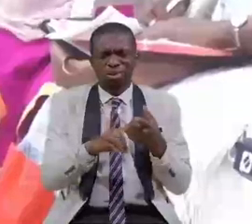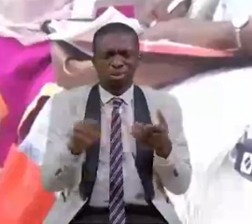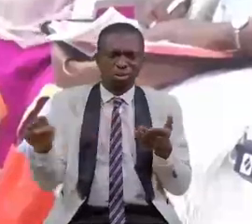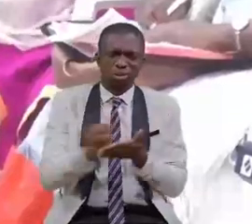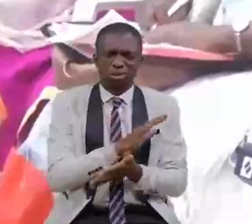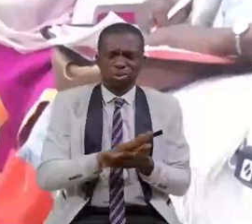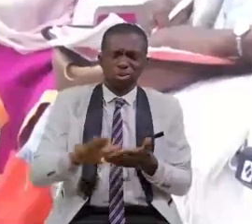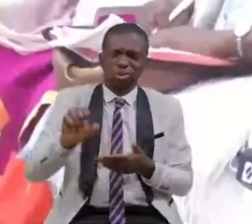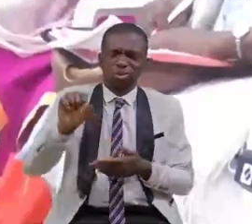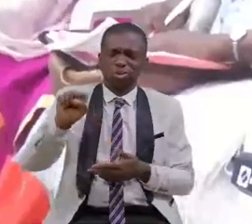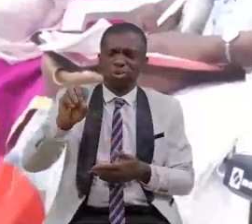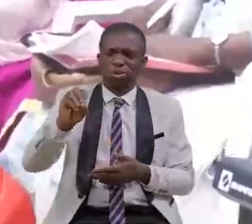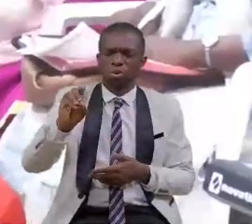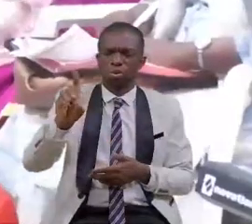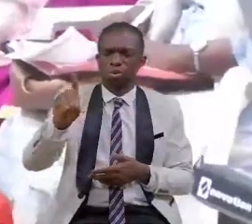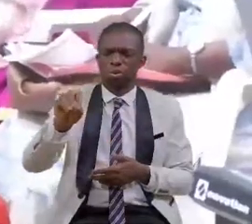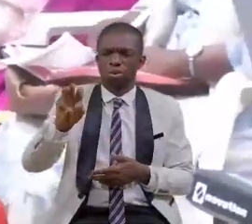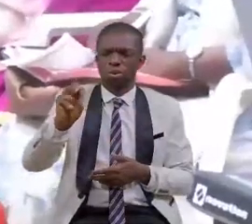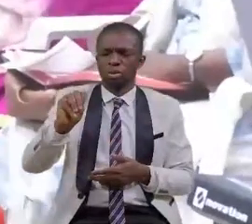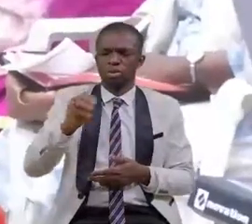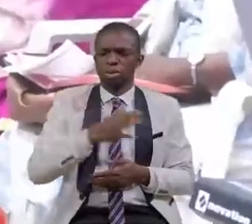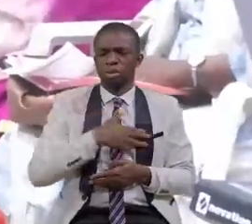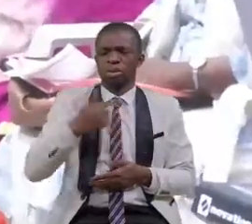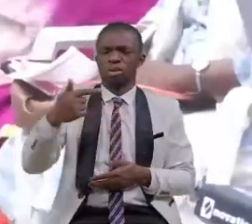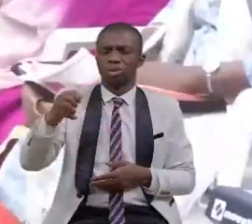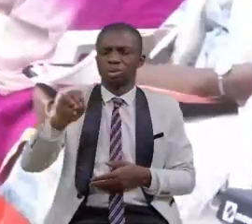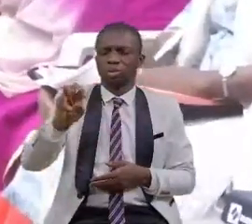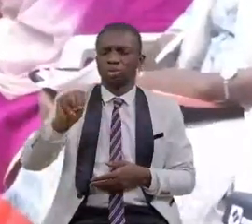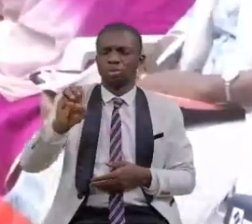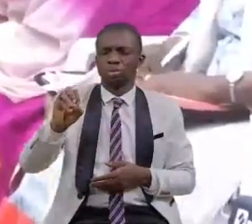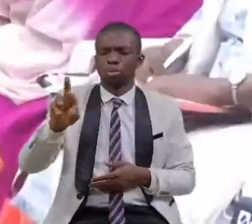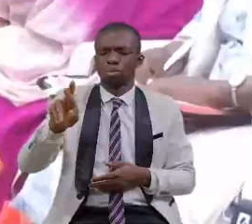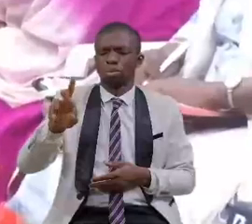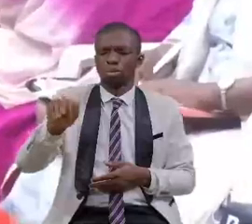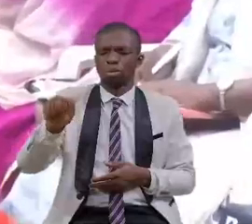Il n'y a pas d'argument. Il n'y a pas de débat.